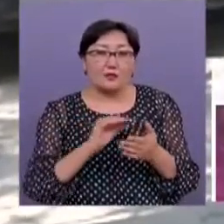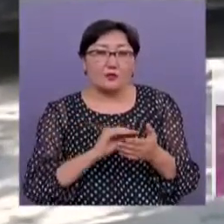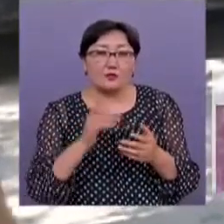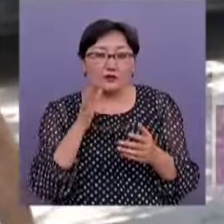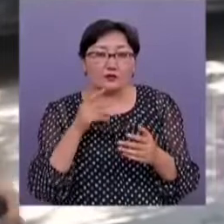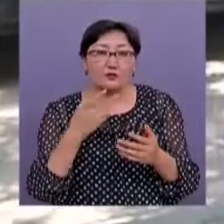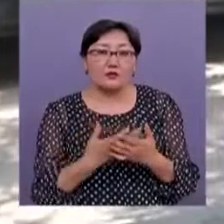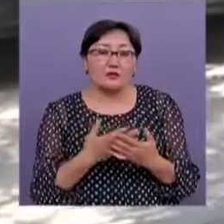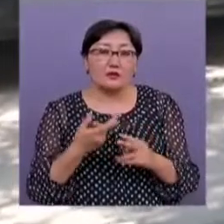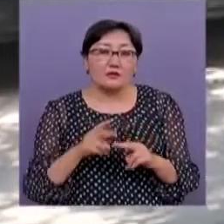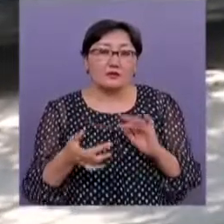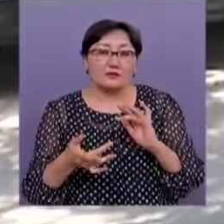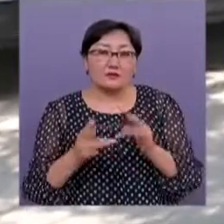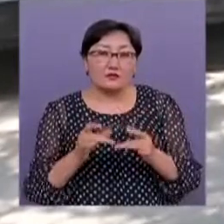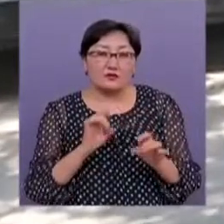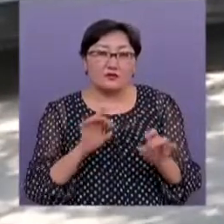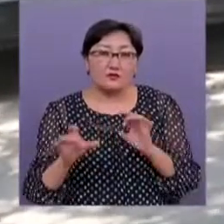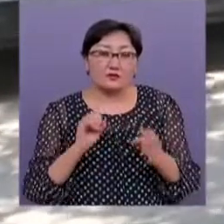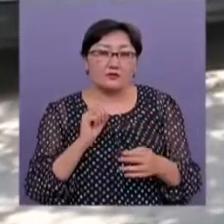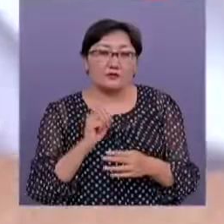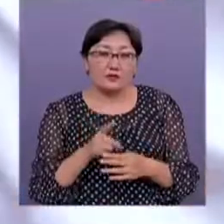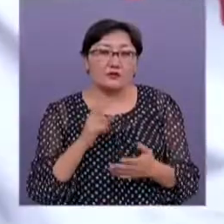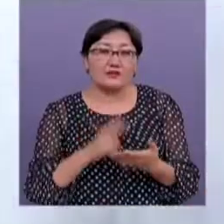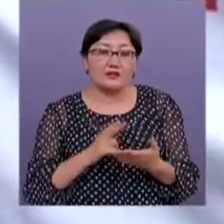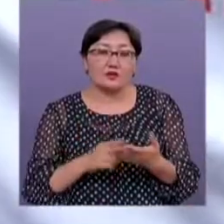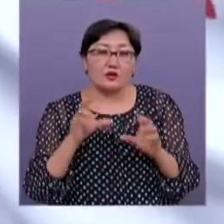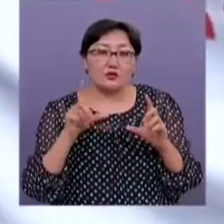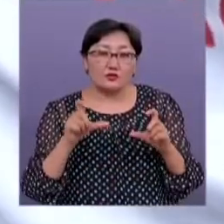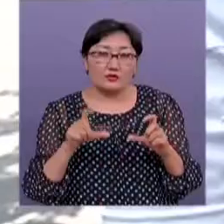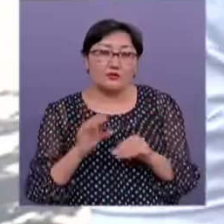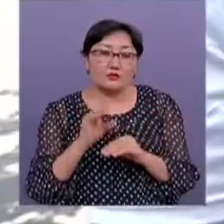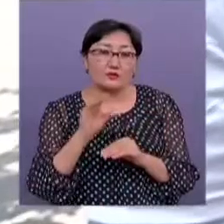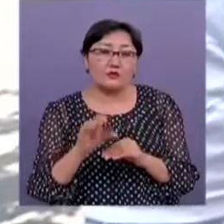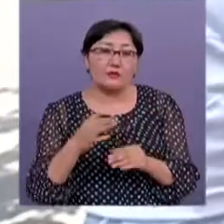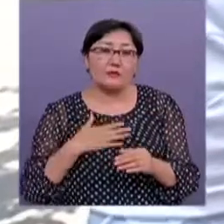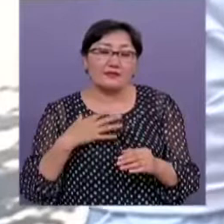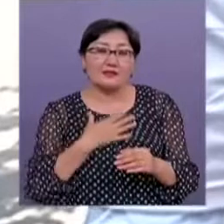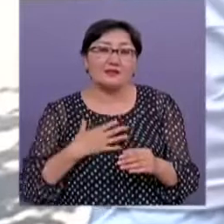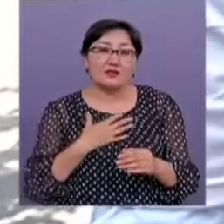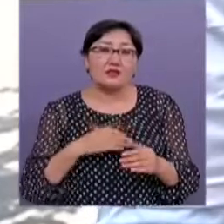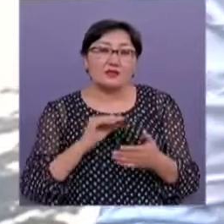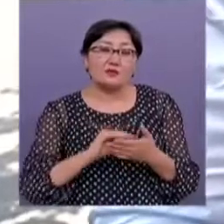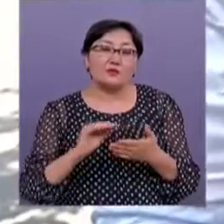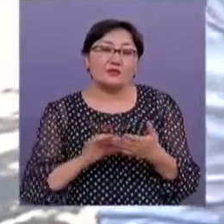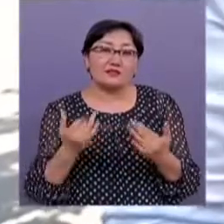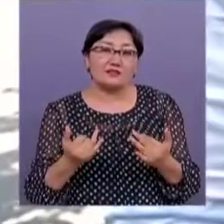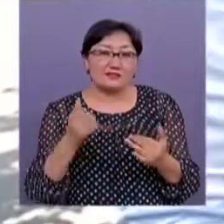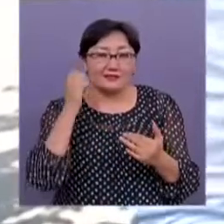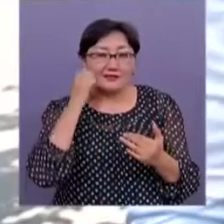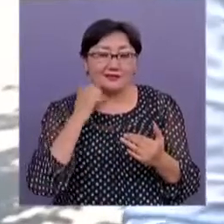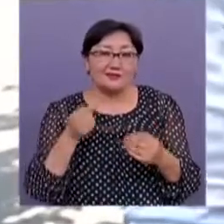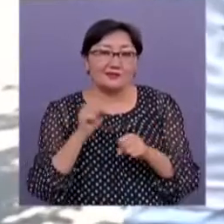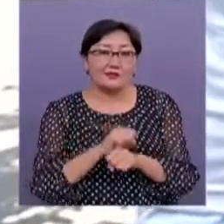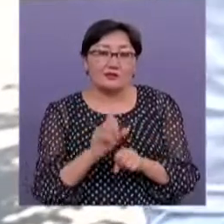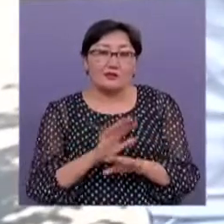бұл кейін сайтта жарнамалауға тапсырыс беретіндерге дәлел ретінде суретке түсіріліп жіберіледі. Бізді алаңдататыны жазбалар енді ескі тұрақжайларда